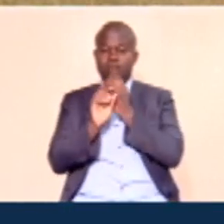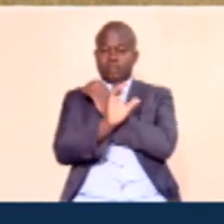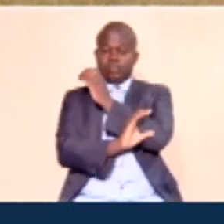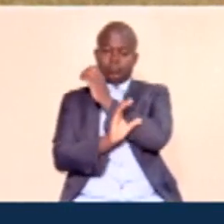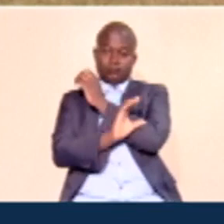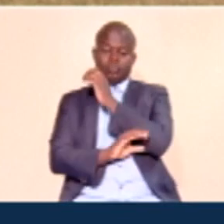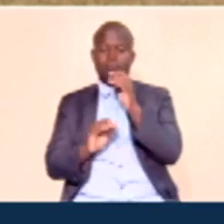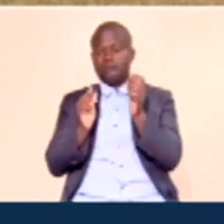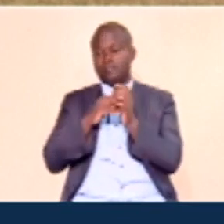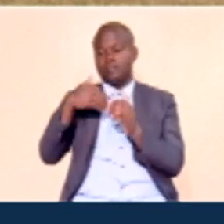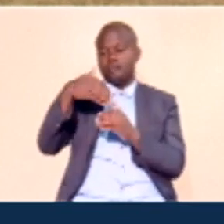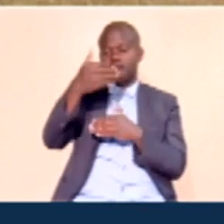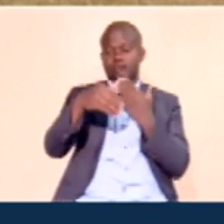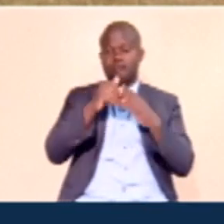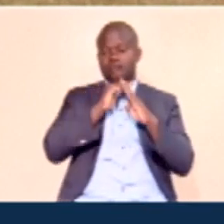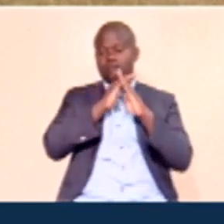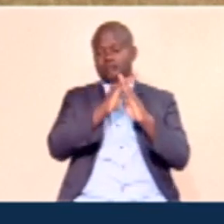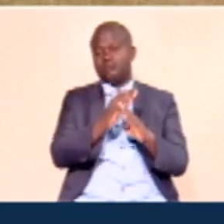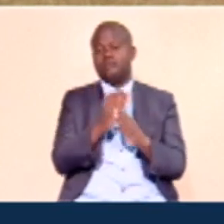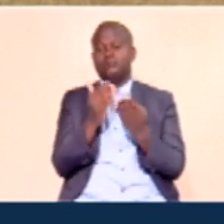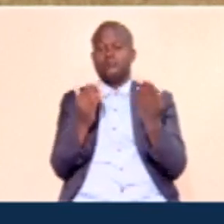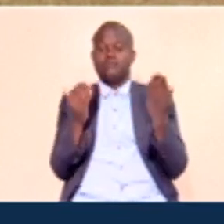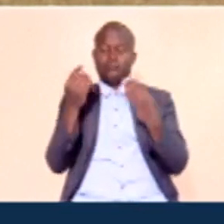igitangira ariko tugenda tuyirwanya uyu munsi